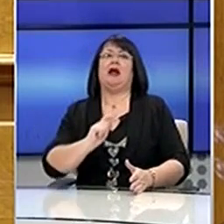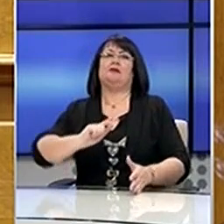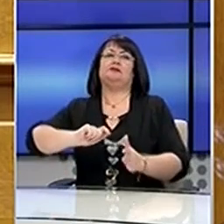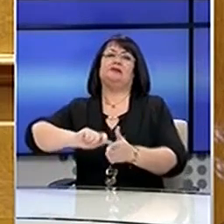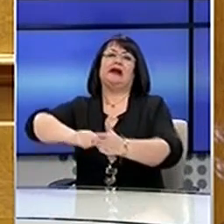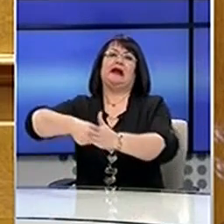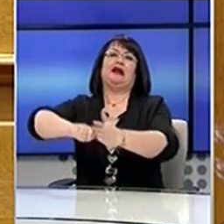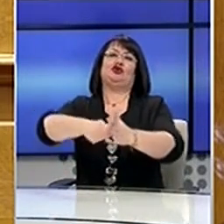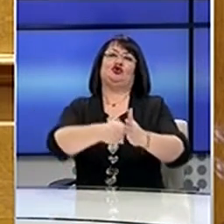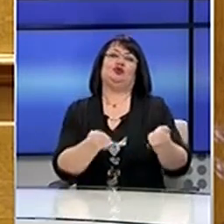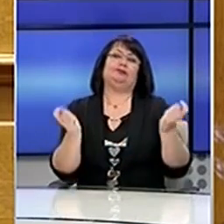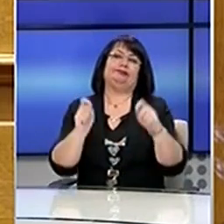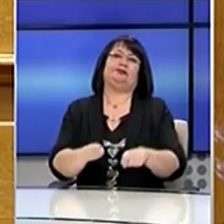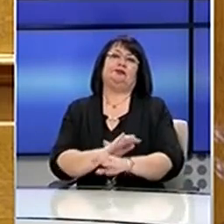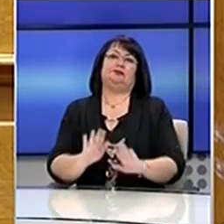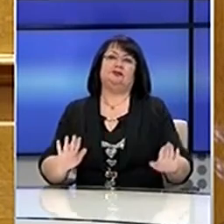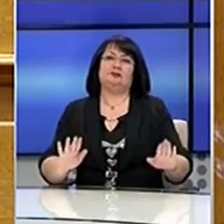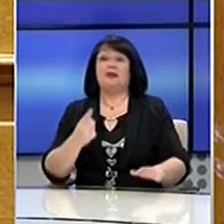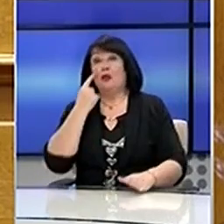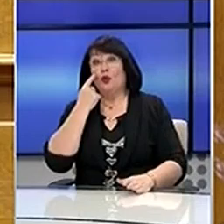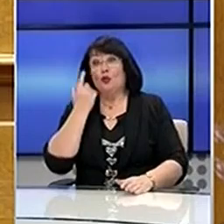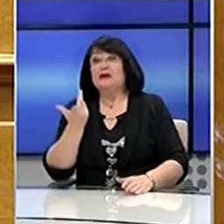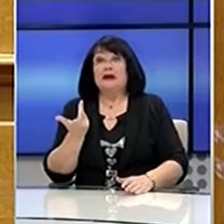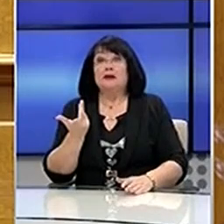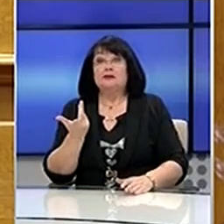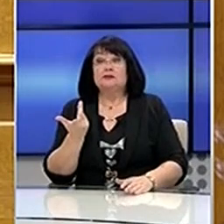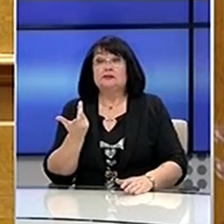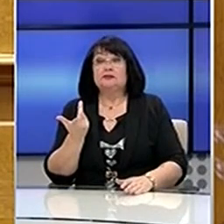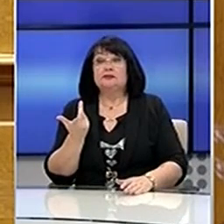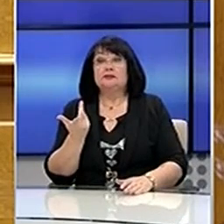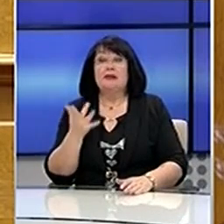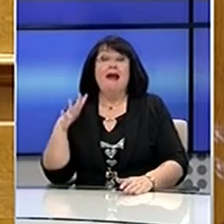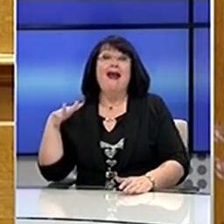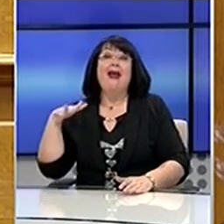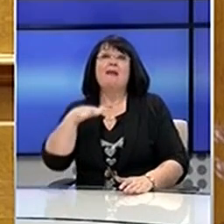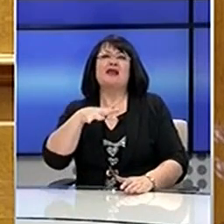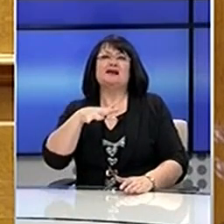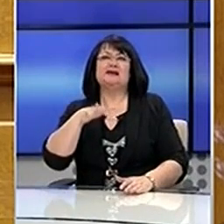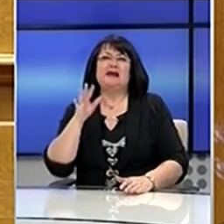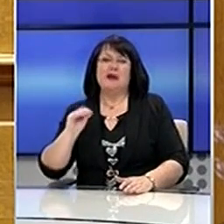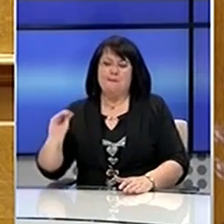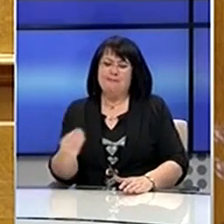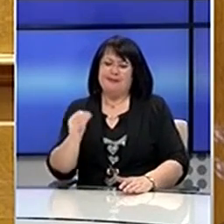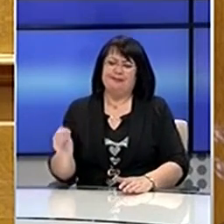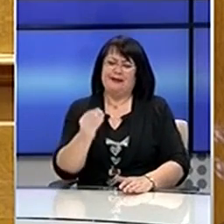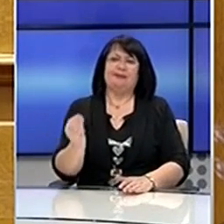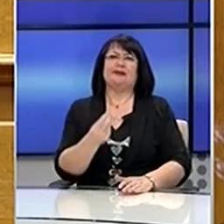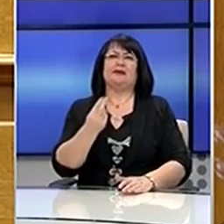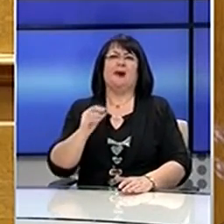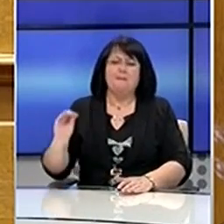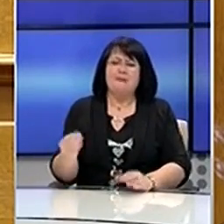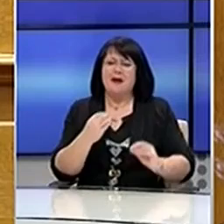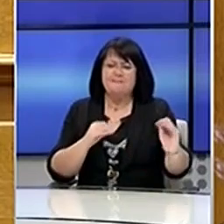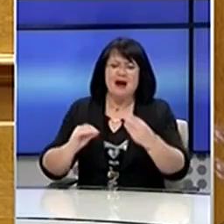όταν διαπιστώσαμε ότι βρεθήκαμε αντιμέτωποι με μια εκθετική αύξηση των κρουσμάτων. Δεν δίστασα